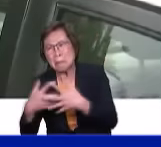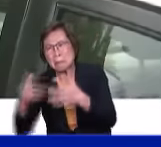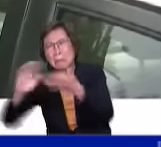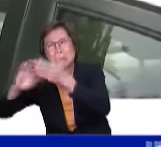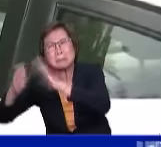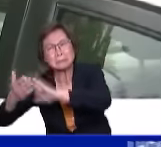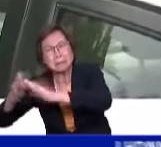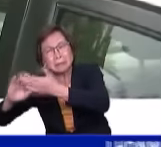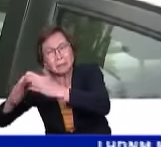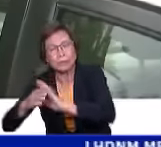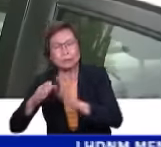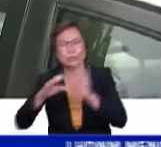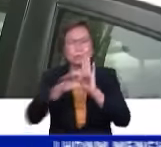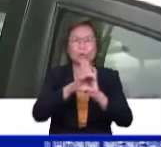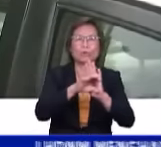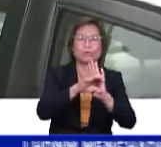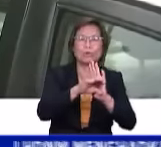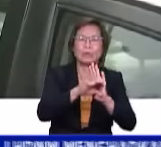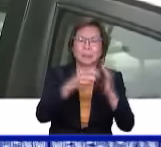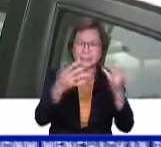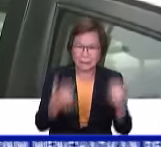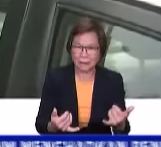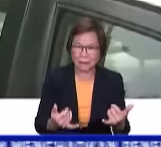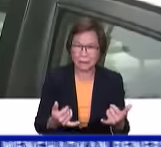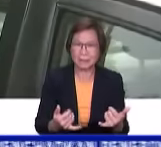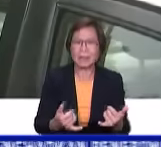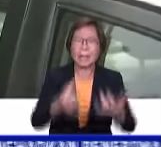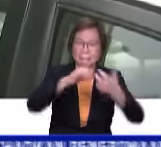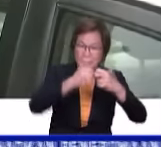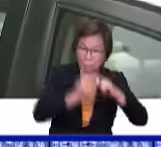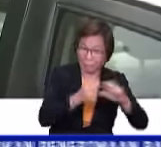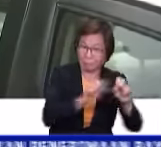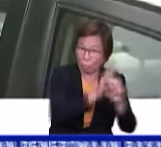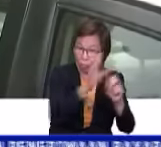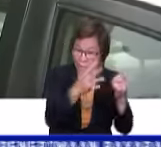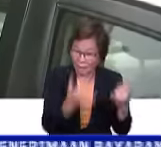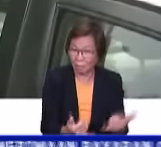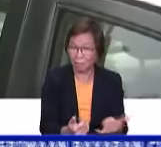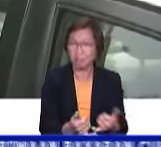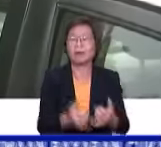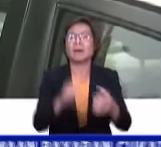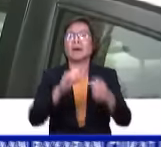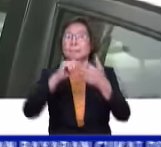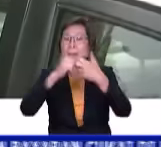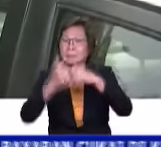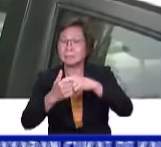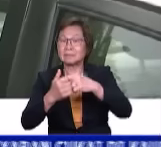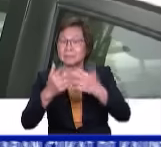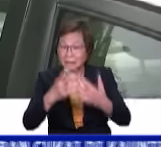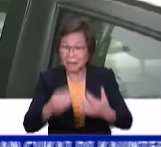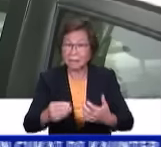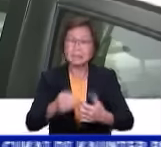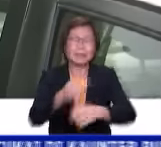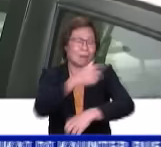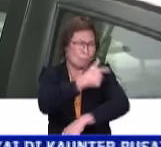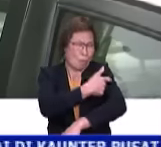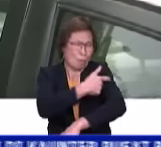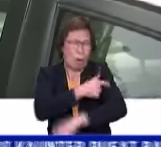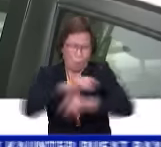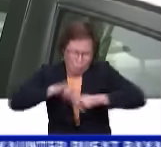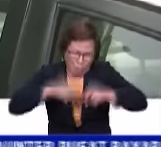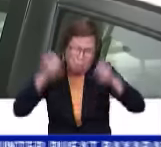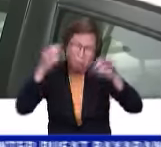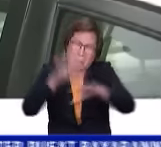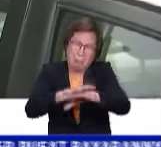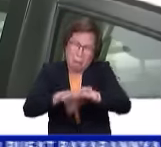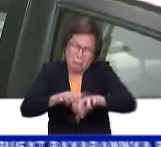masyarakat. Contoh macam kes sekarang, kita dalam isu COVID kan, tentang isu vaksin, banyak sangat penyebaran tentang berita ataupun